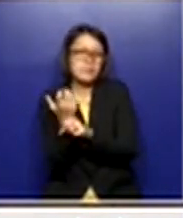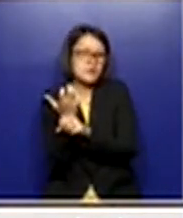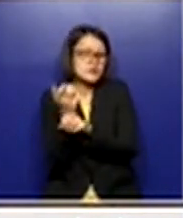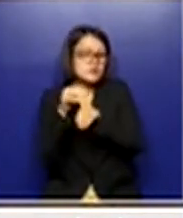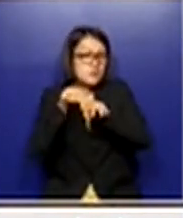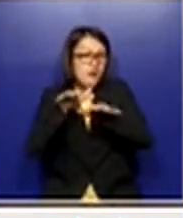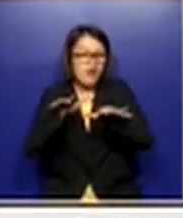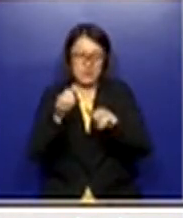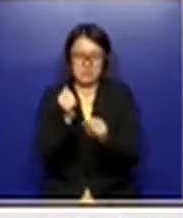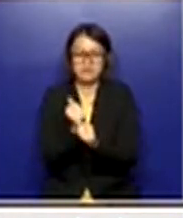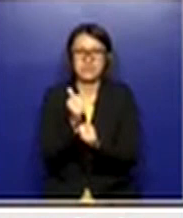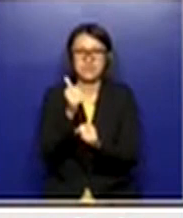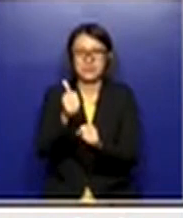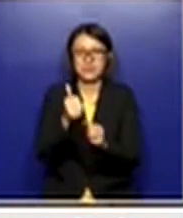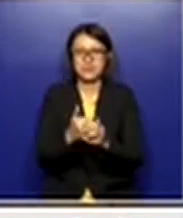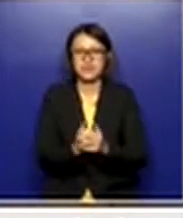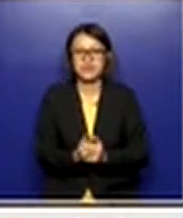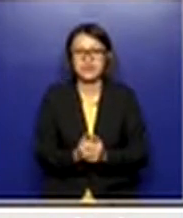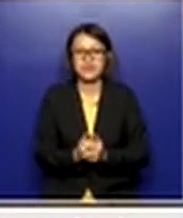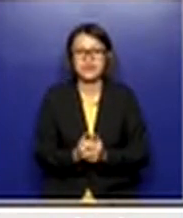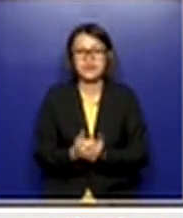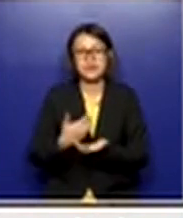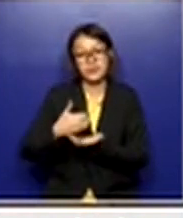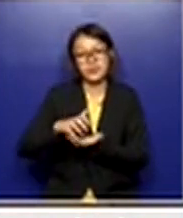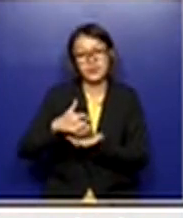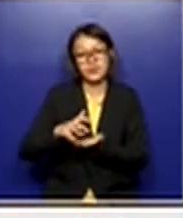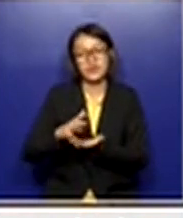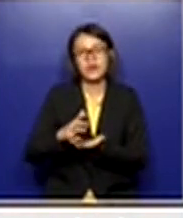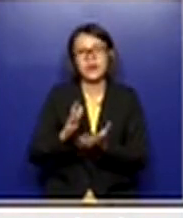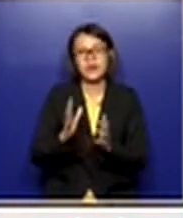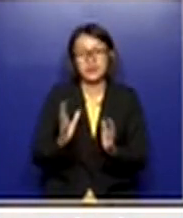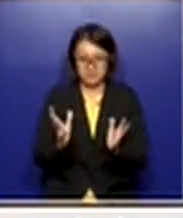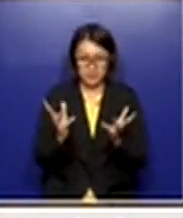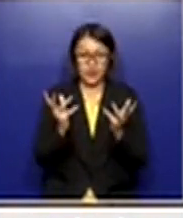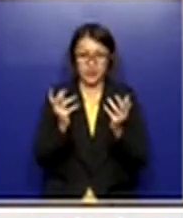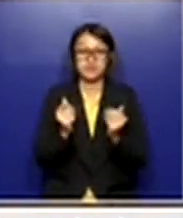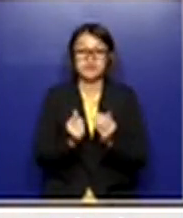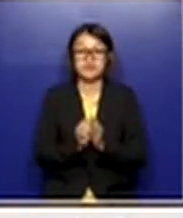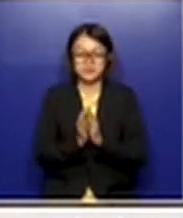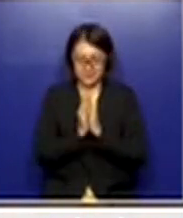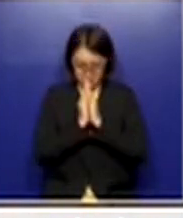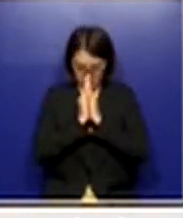ก็ขออนุญาตเรียนนำเสนอและตอบคำถามทุกท่านสั้นๆประมาณนี้ค่ะขอบพระคุณค่ะ